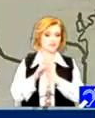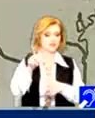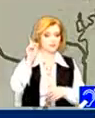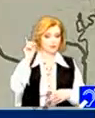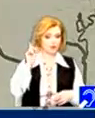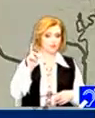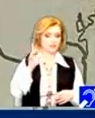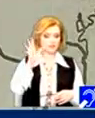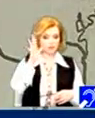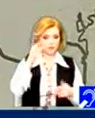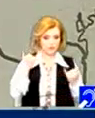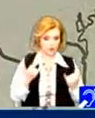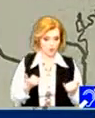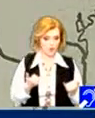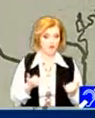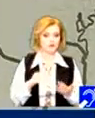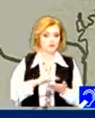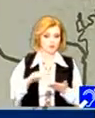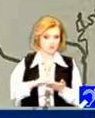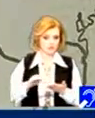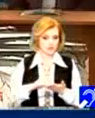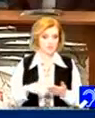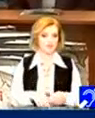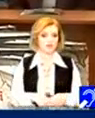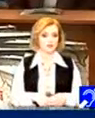perioada contemporană care toți împreună